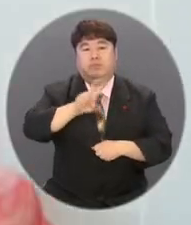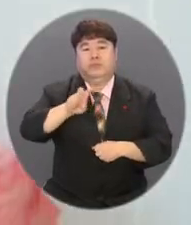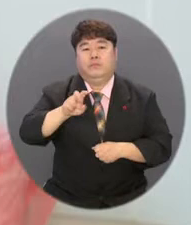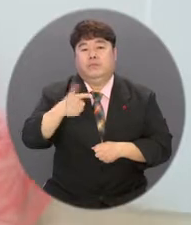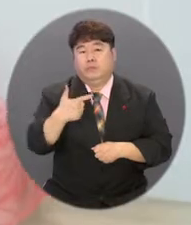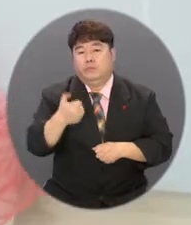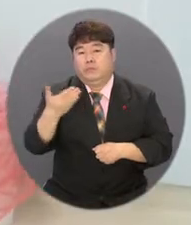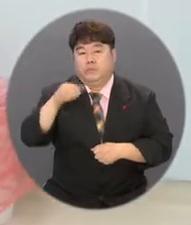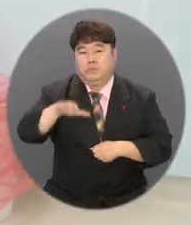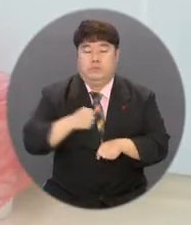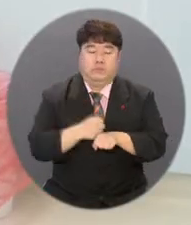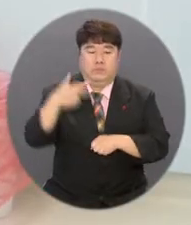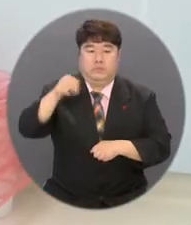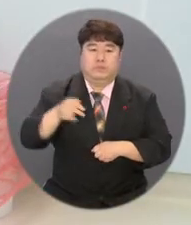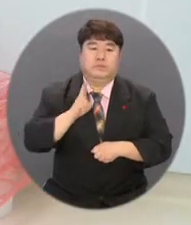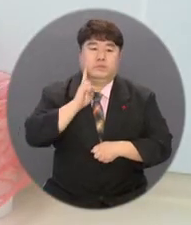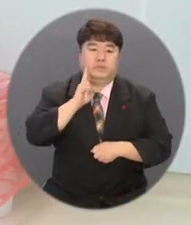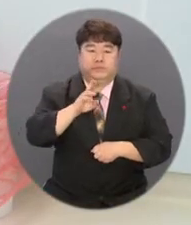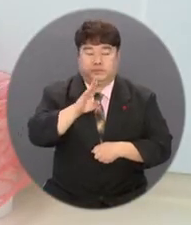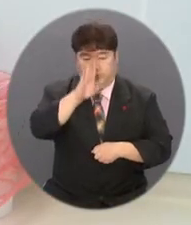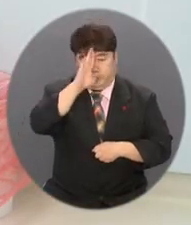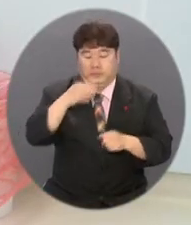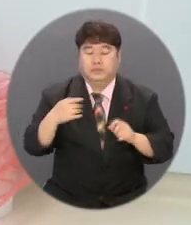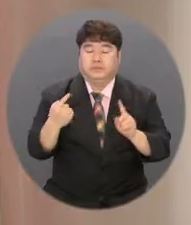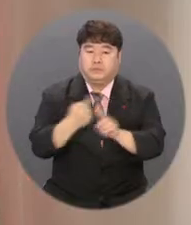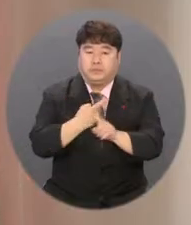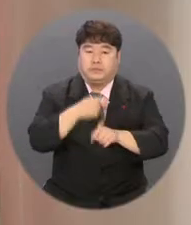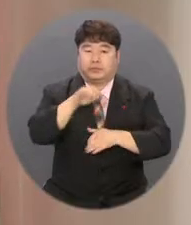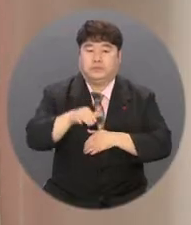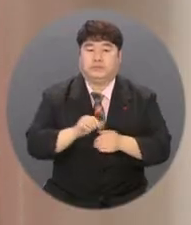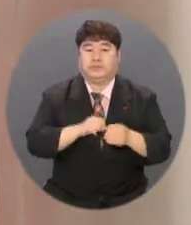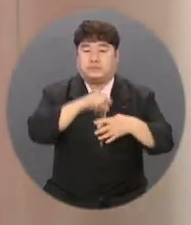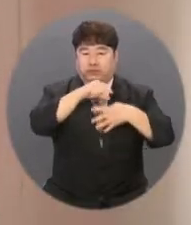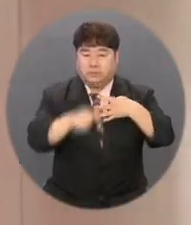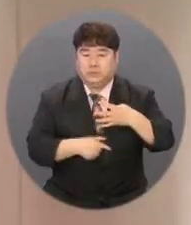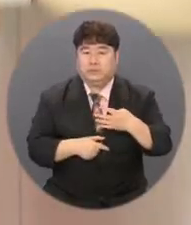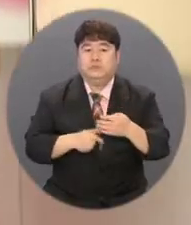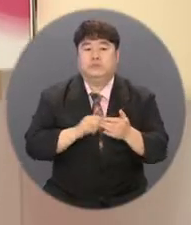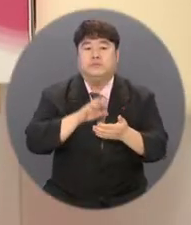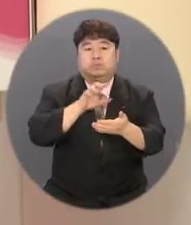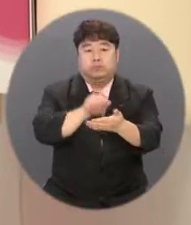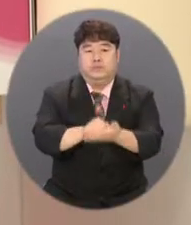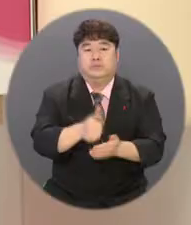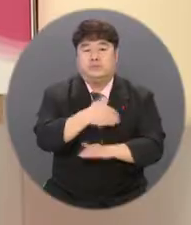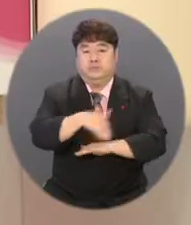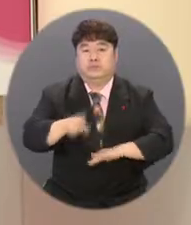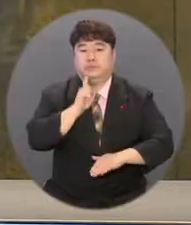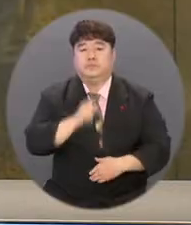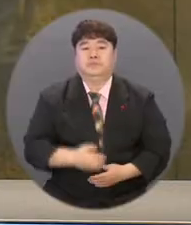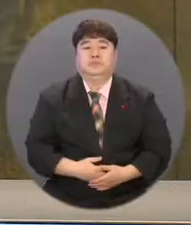169곳에 준중증 이상 치료병상을 순차적으로 확보할 계획입니다.